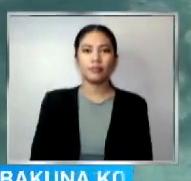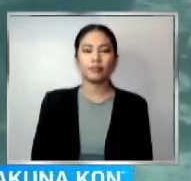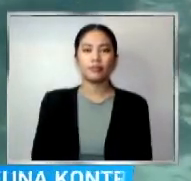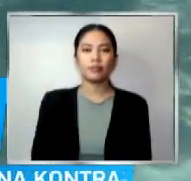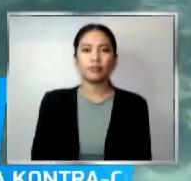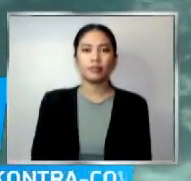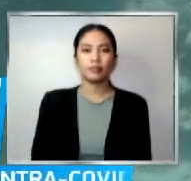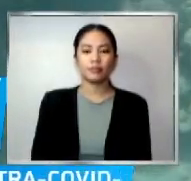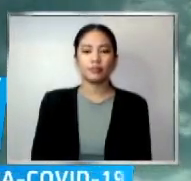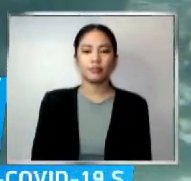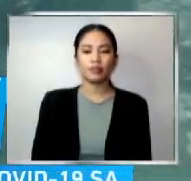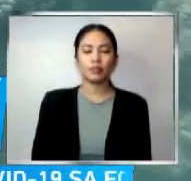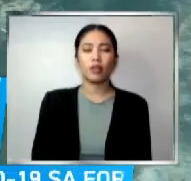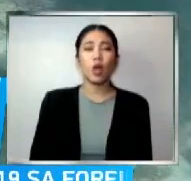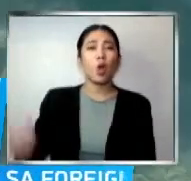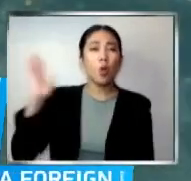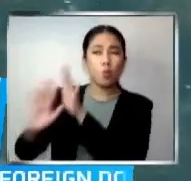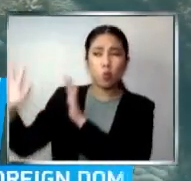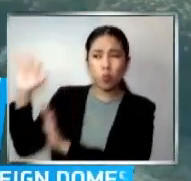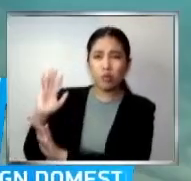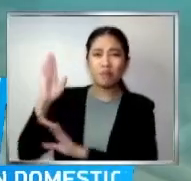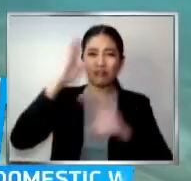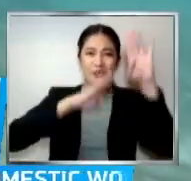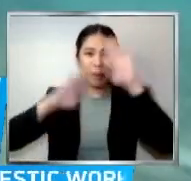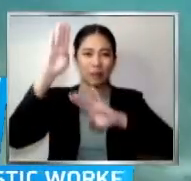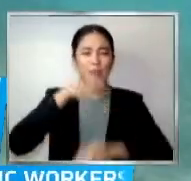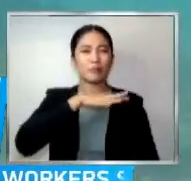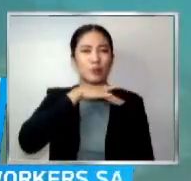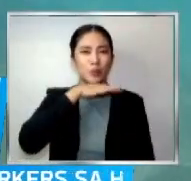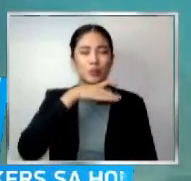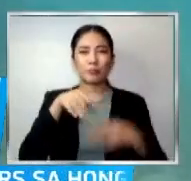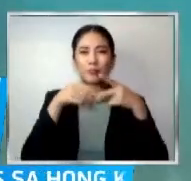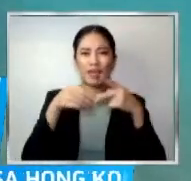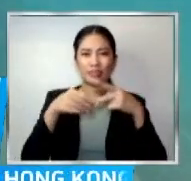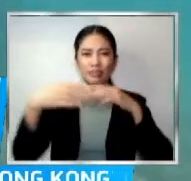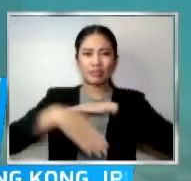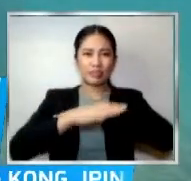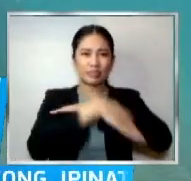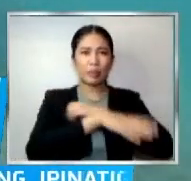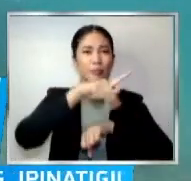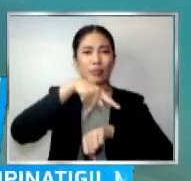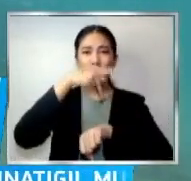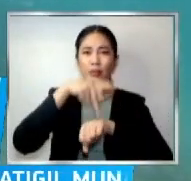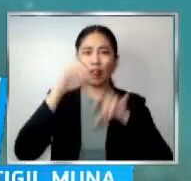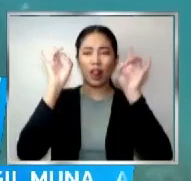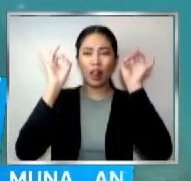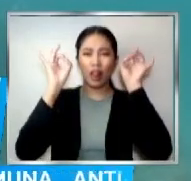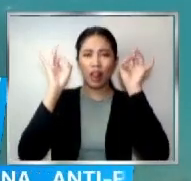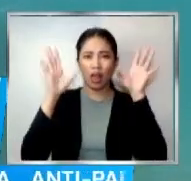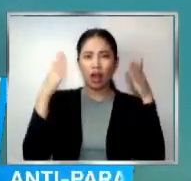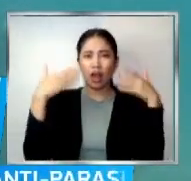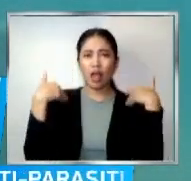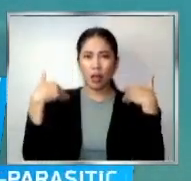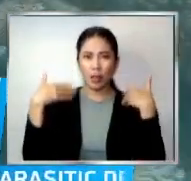Dekada-dekada ng problema ang pagdami ng mga plastic na basura sa ating karagatan. Isang araw ang Pilipinas sa pinakamalaking source ng marine plastic pollution base